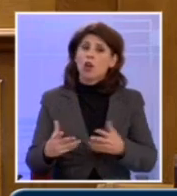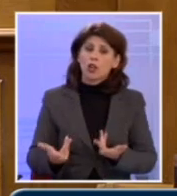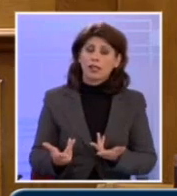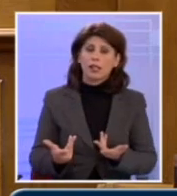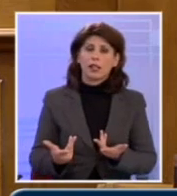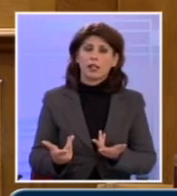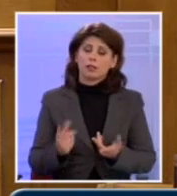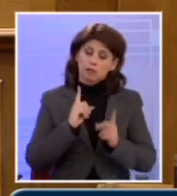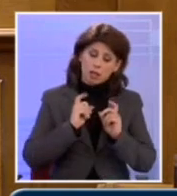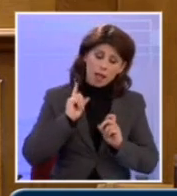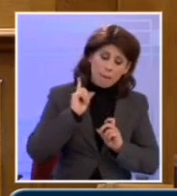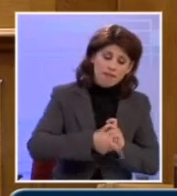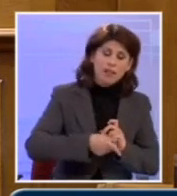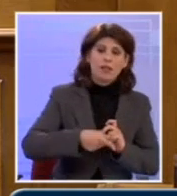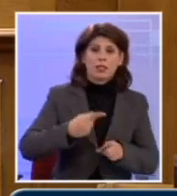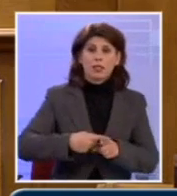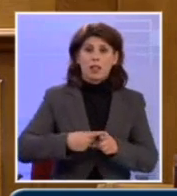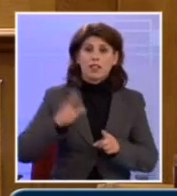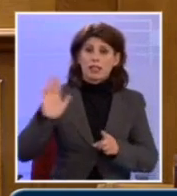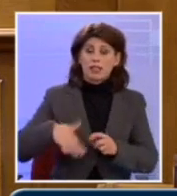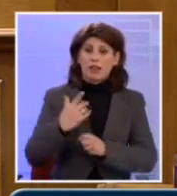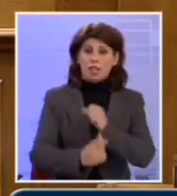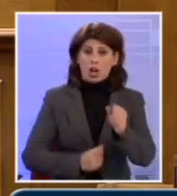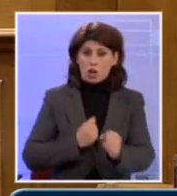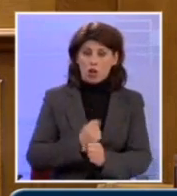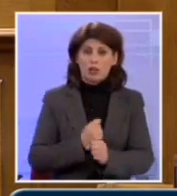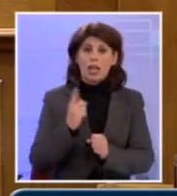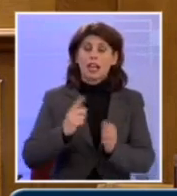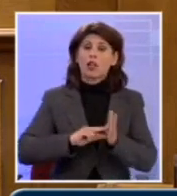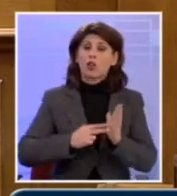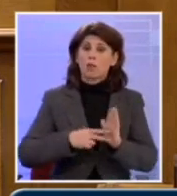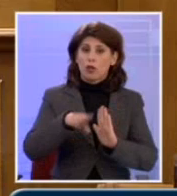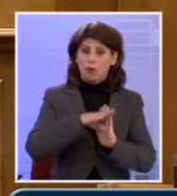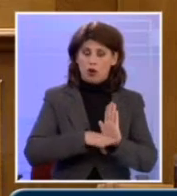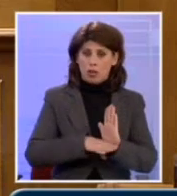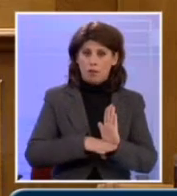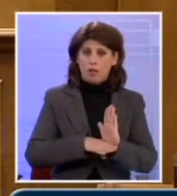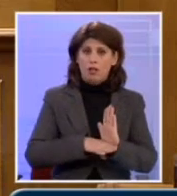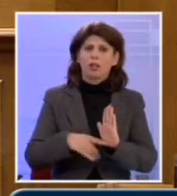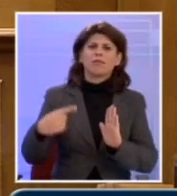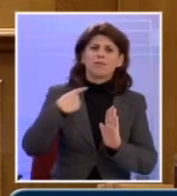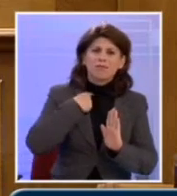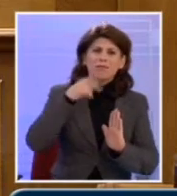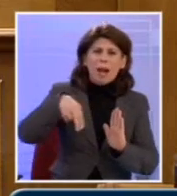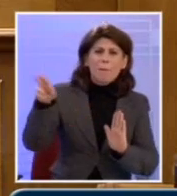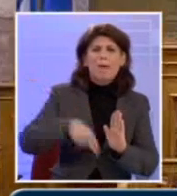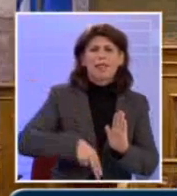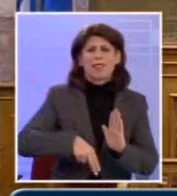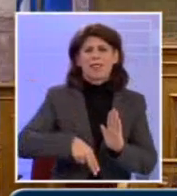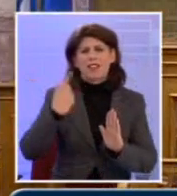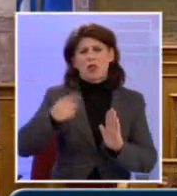ότι επιβλήθηκε στη χώρα αυτά τα τελευταία χρόνια ένα οικονομικό πρόγραμμα το οποίο απέτυχε παταγωδός.